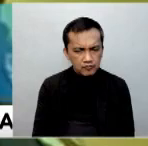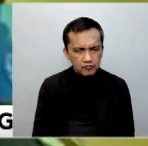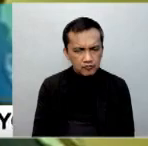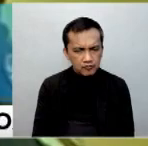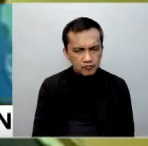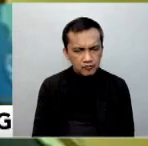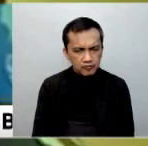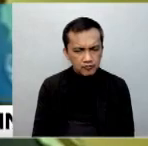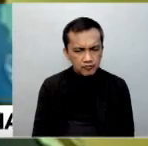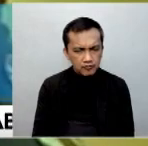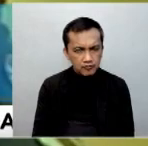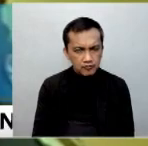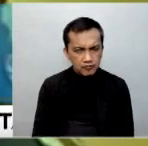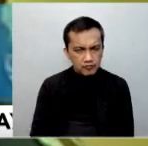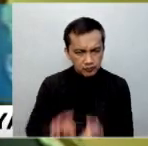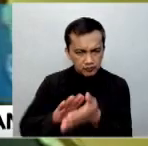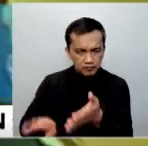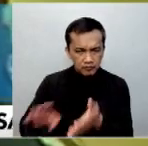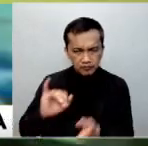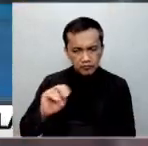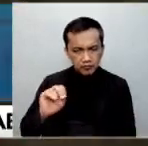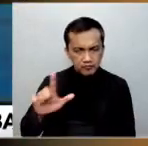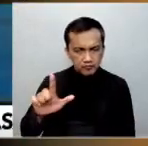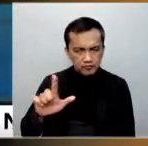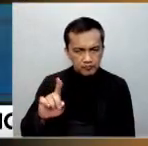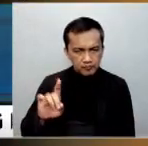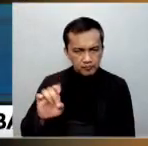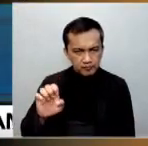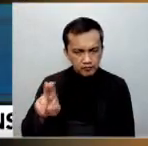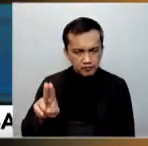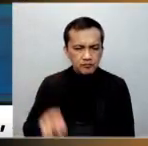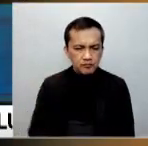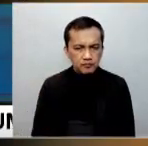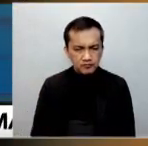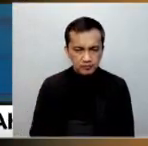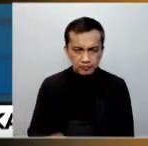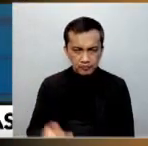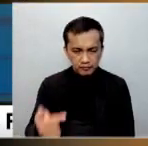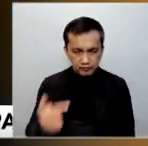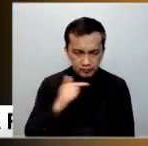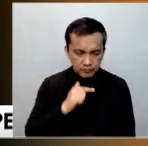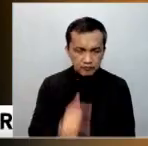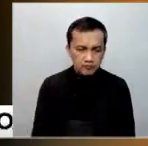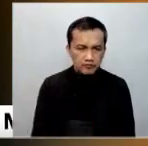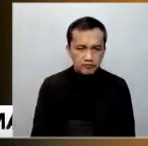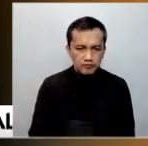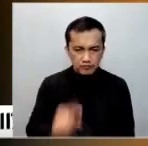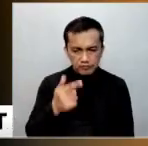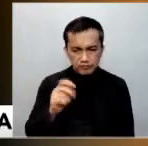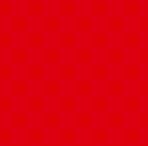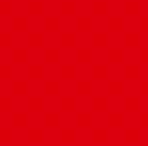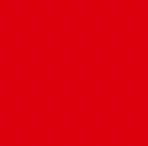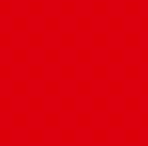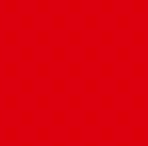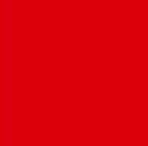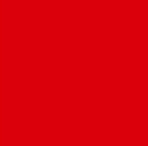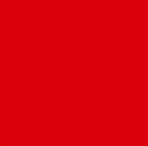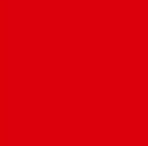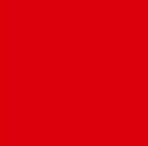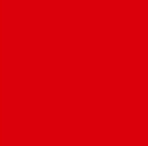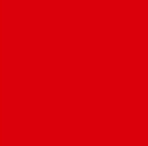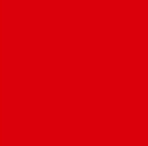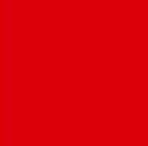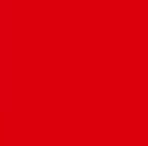ko as Intel DEO ng istasyon. Nagbabalita mula sa frontline, Gary De Leon, News 5.